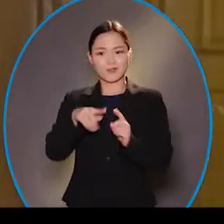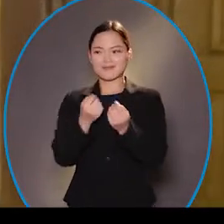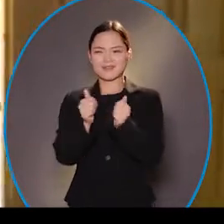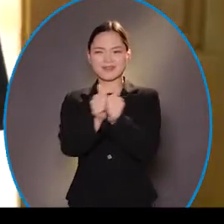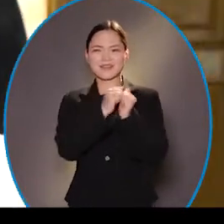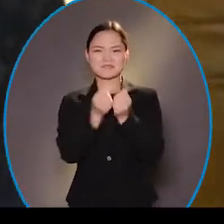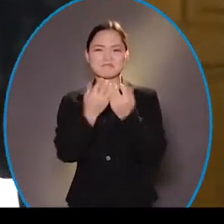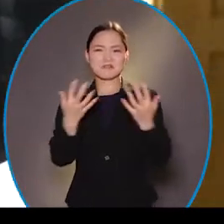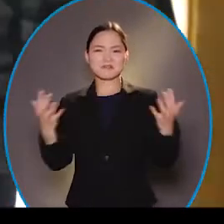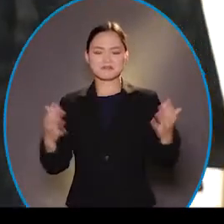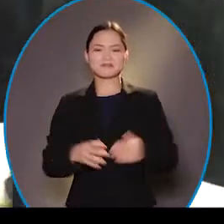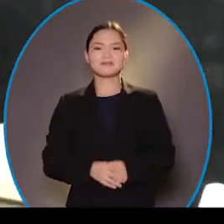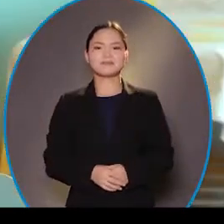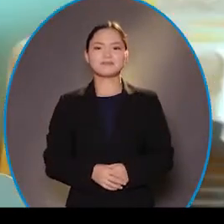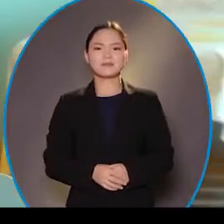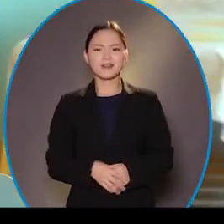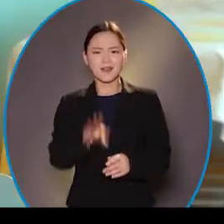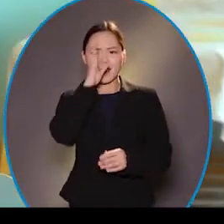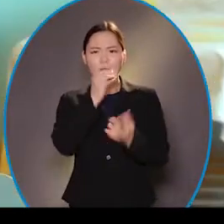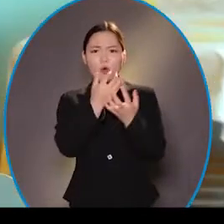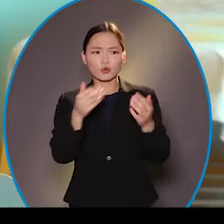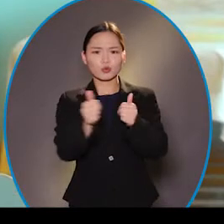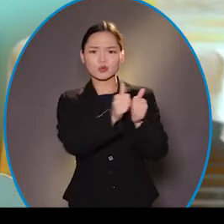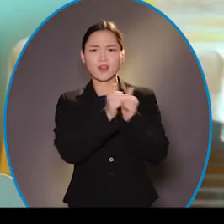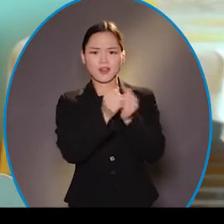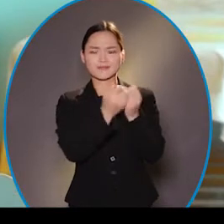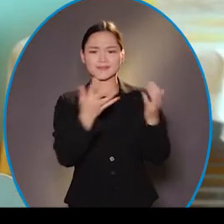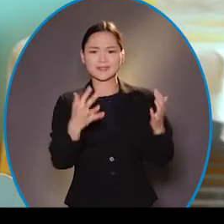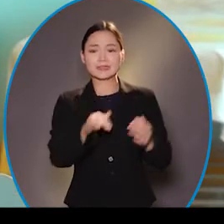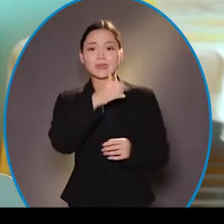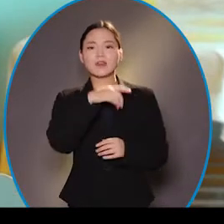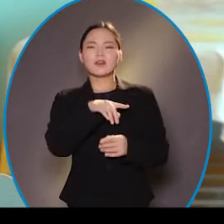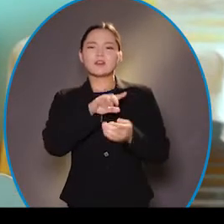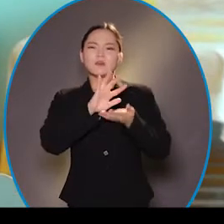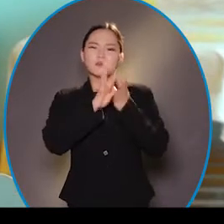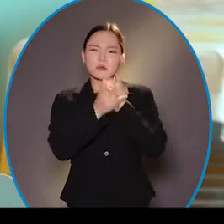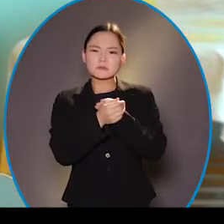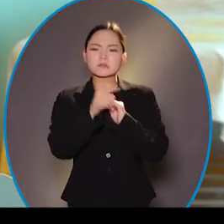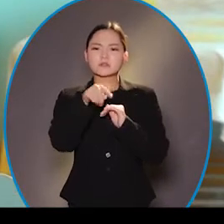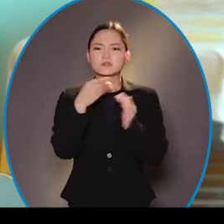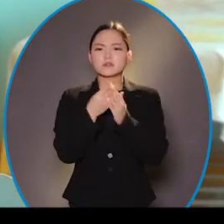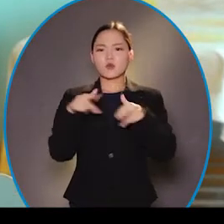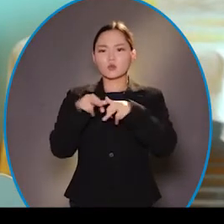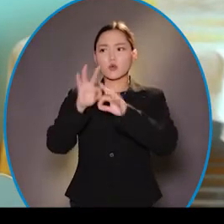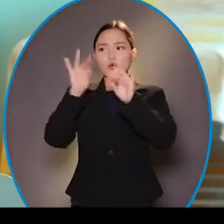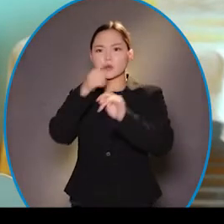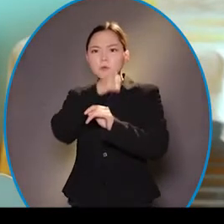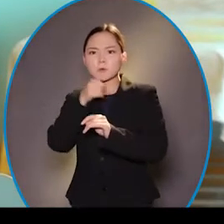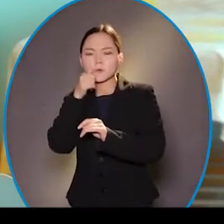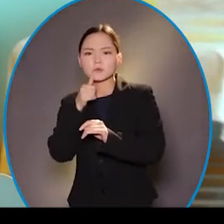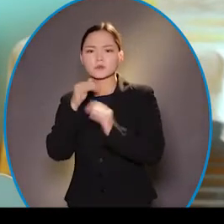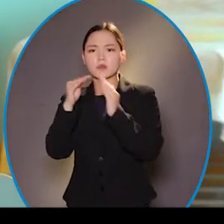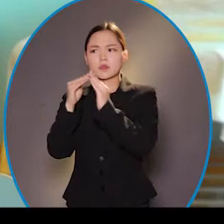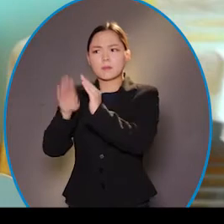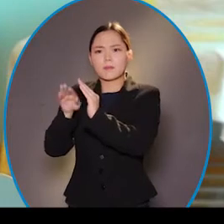болсон. Маш их олон хүүхдүүд зарим бүр мэддэггүй нуугдмал хүүхдүүд бас байдаг байгаа. Би бас олж харсан байгаа тий. Гэрээр